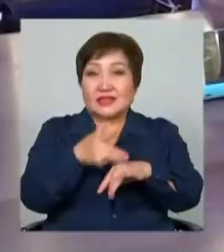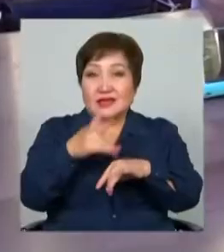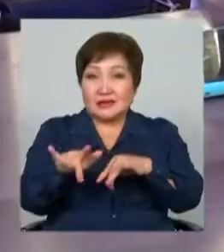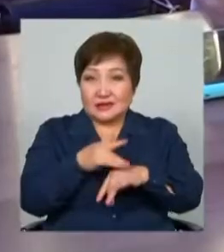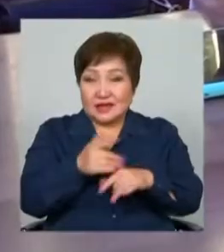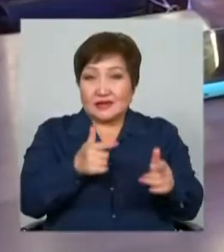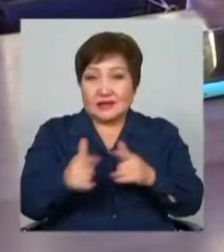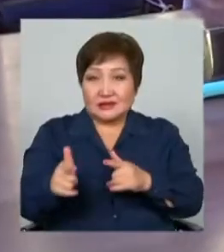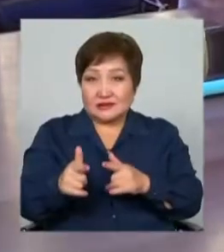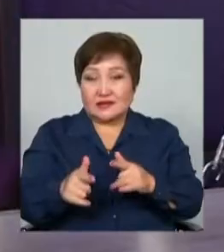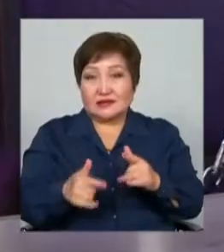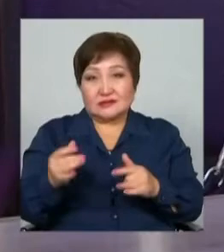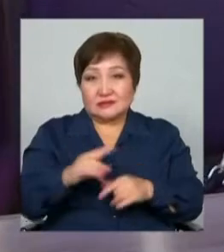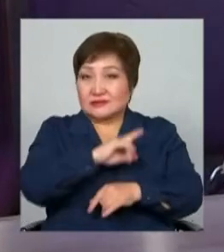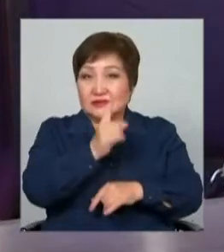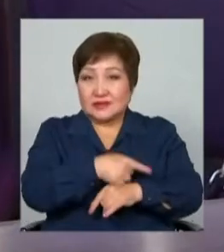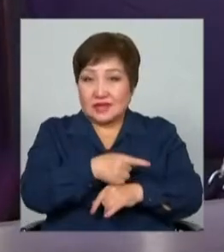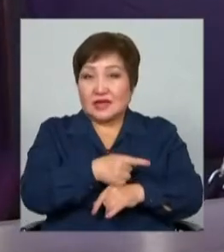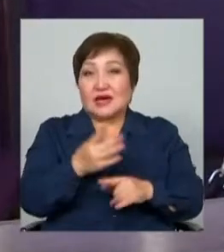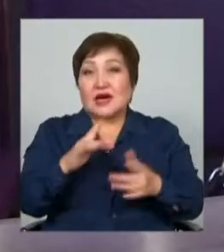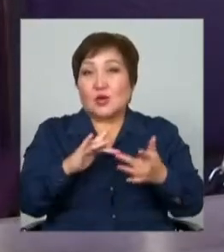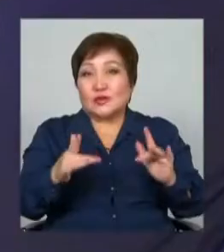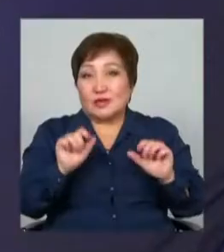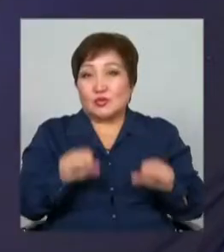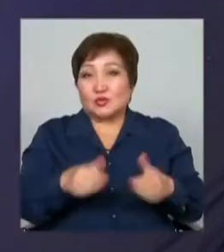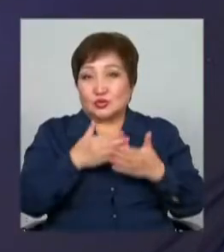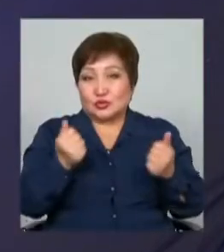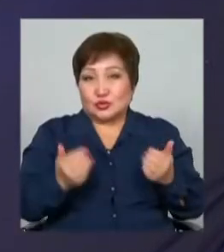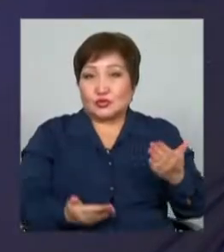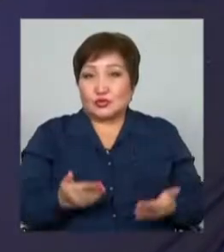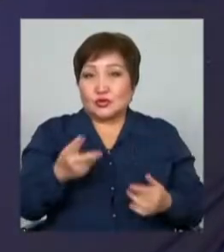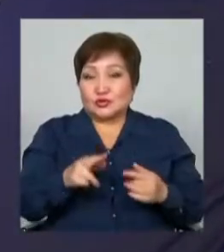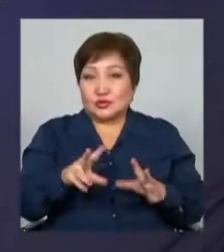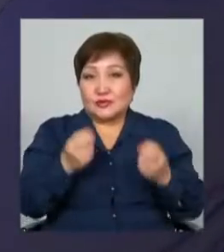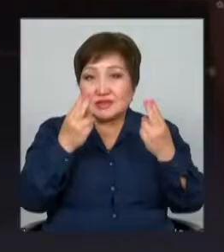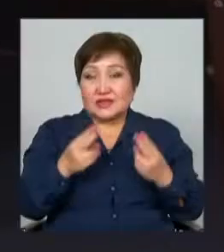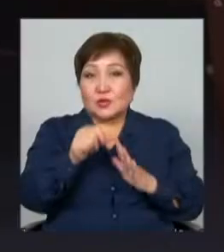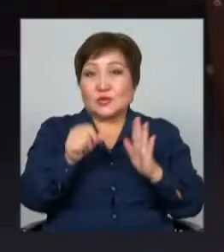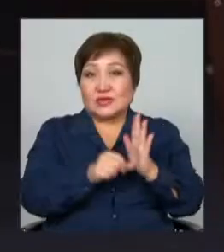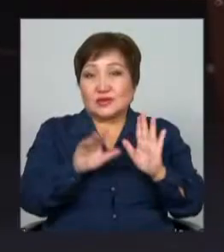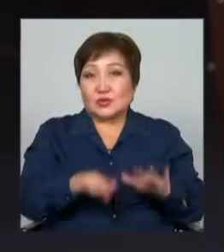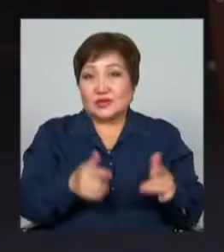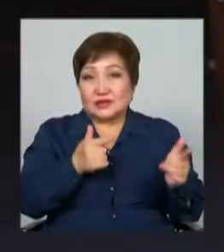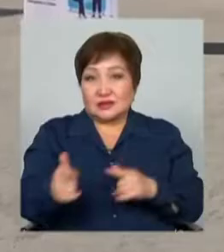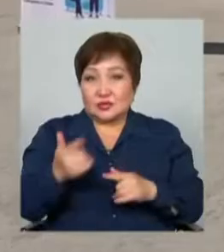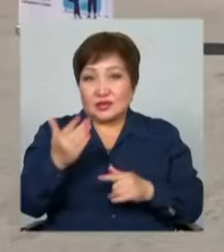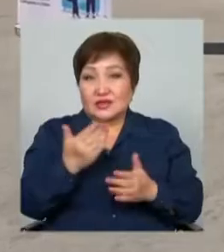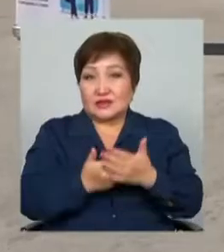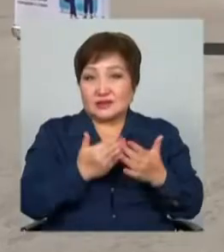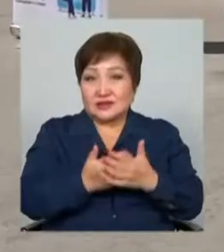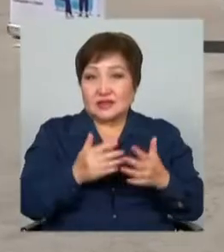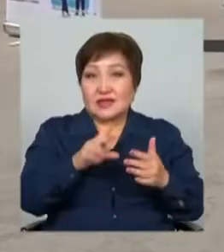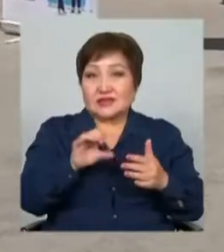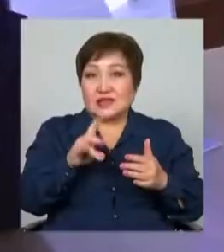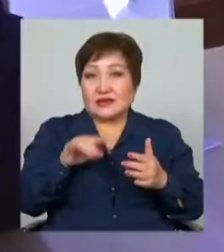Аймақта санақтан онлайн өтуге мүмкіндігі жоқ тұрғындар үшін арнайы 16 орын дайындалған. Ондағы кеңесшілер